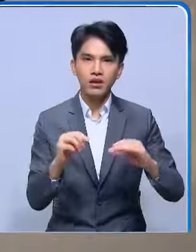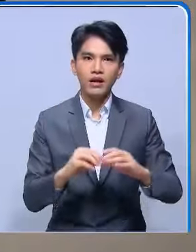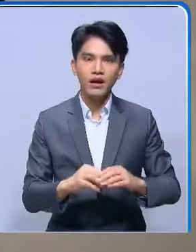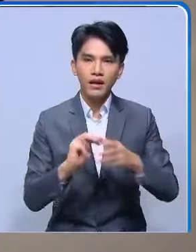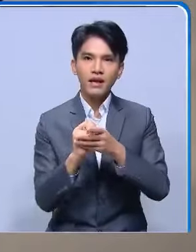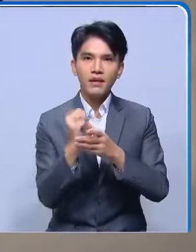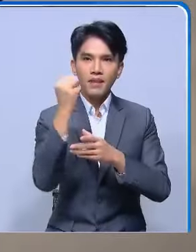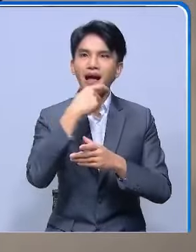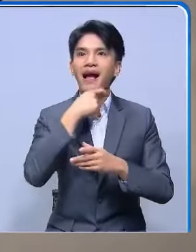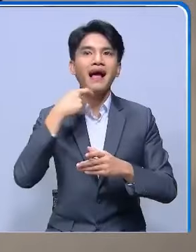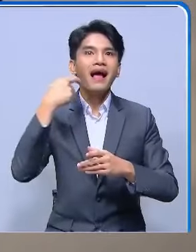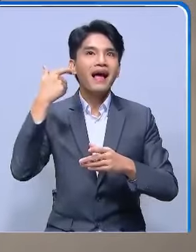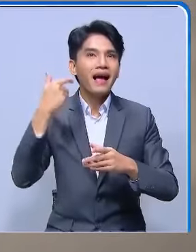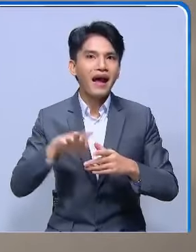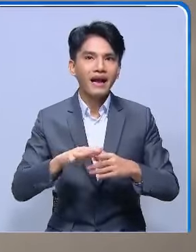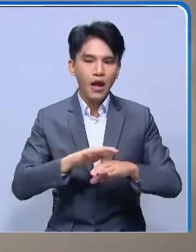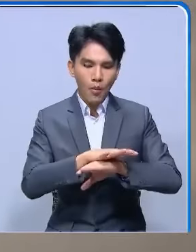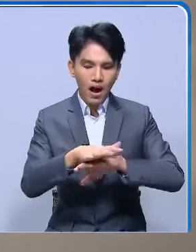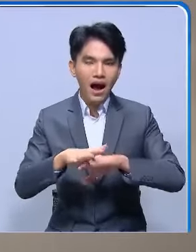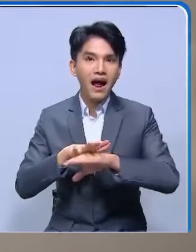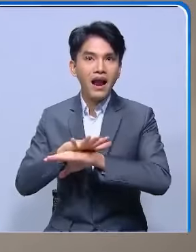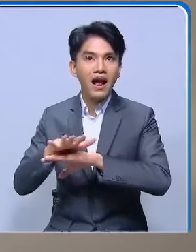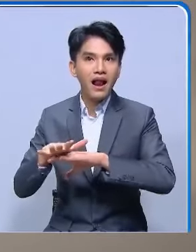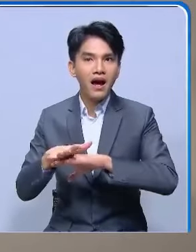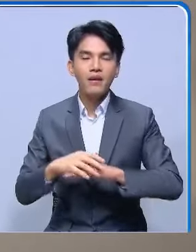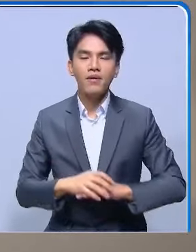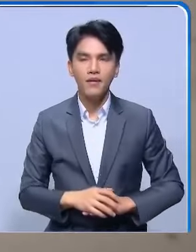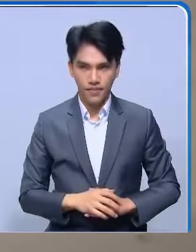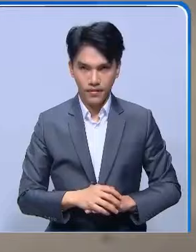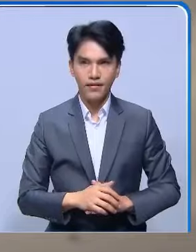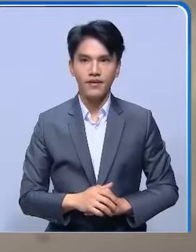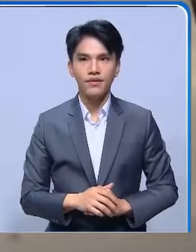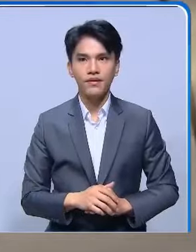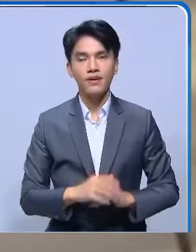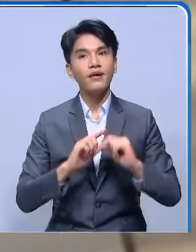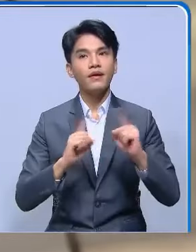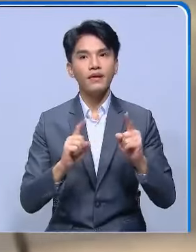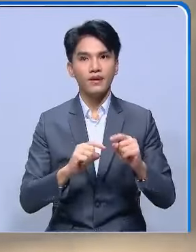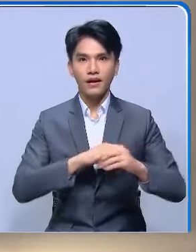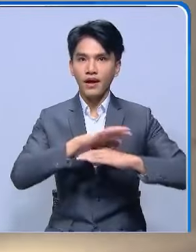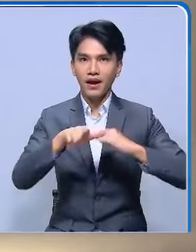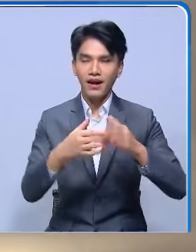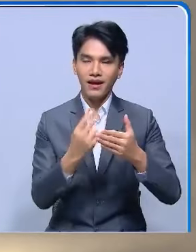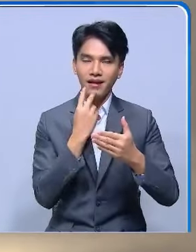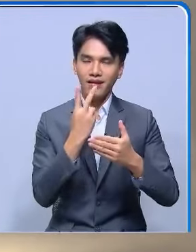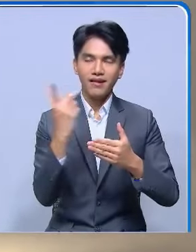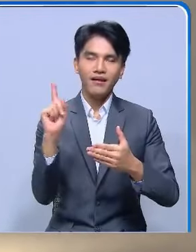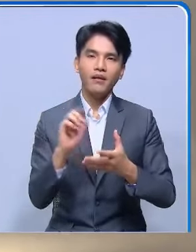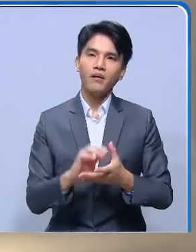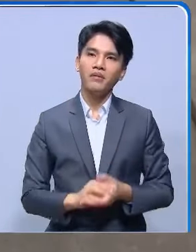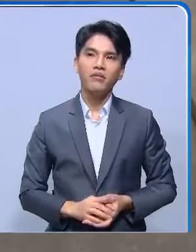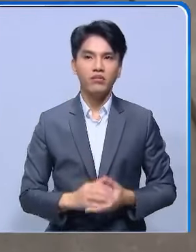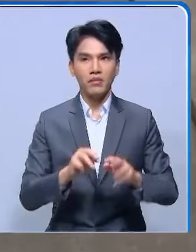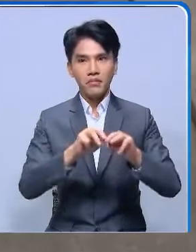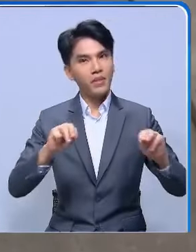ไม้ที่อบแห้งแล้วแล้วก็เคลือบน้ำมันเคลือบไม้เพื่อรักษาเนื้อไม้แต่สิ่งที่เห็นเนี่ยคือปรากฏว่าไม่ได้ม